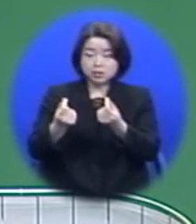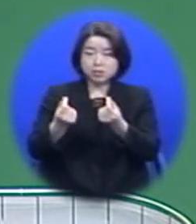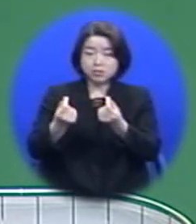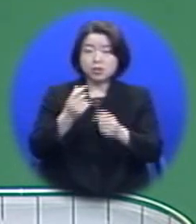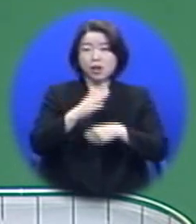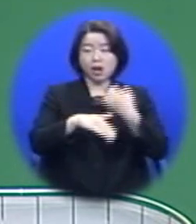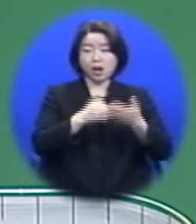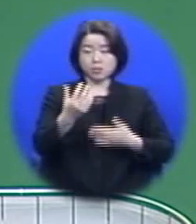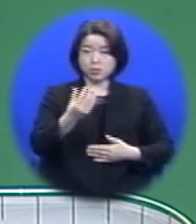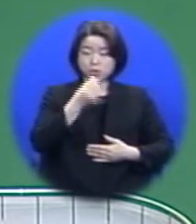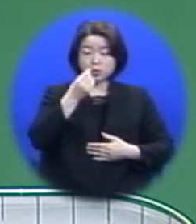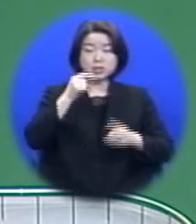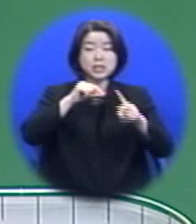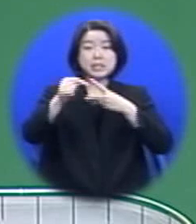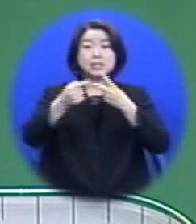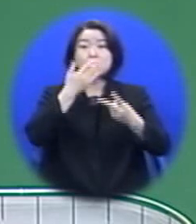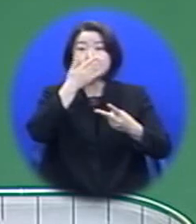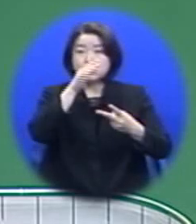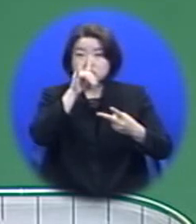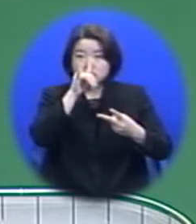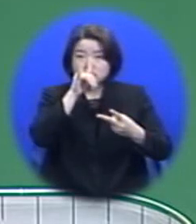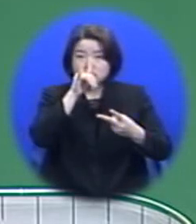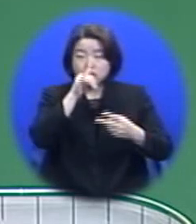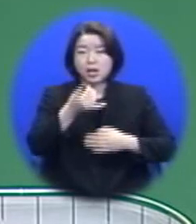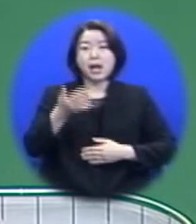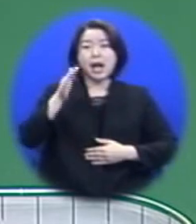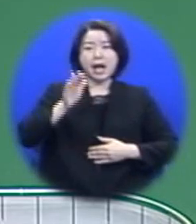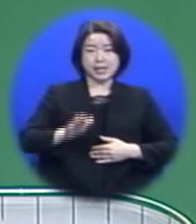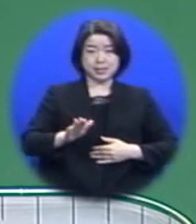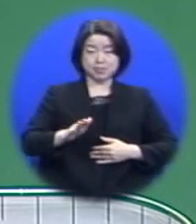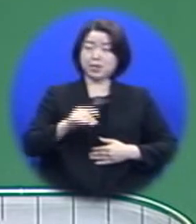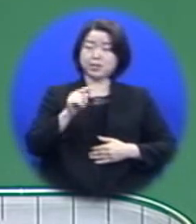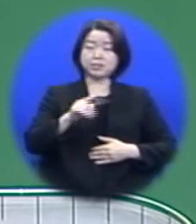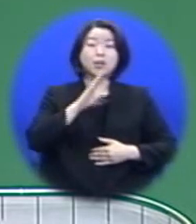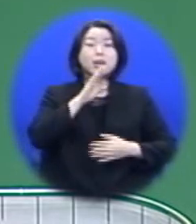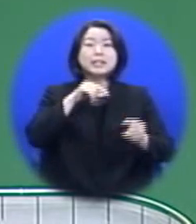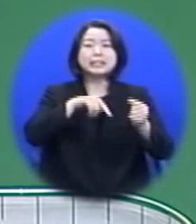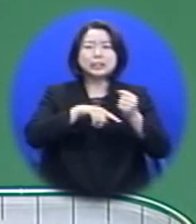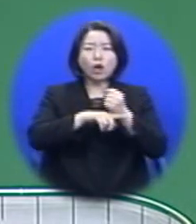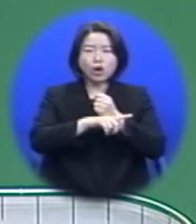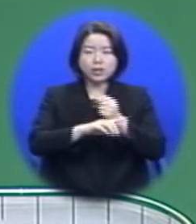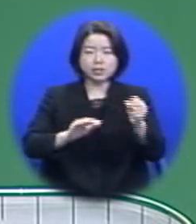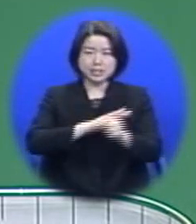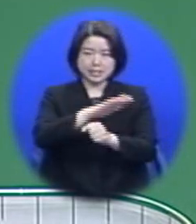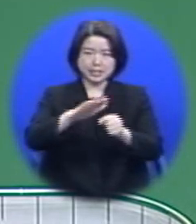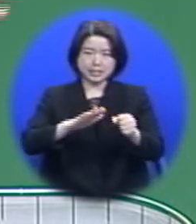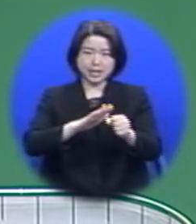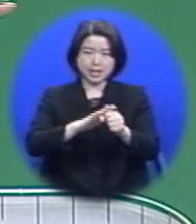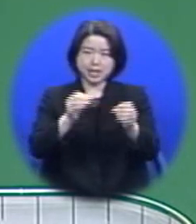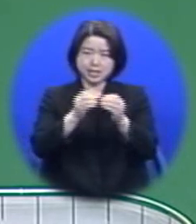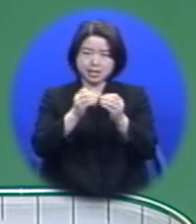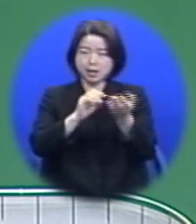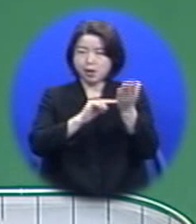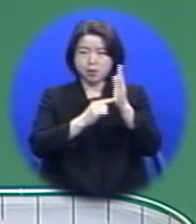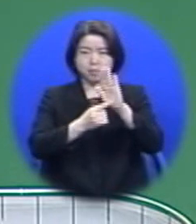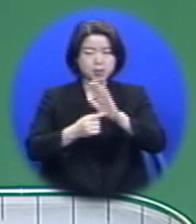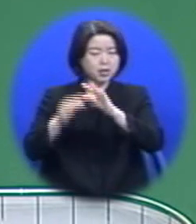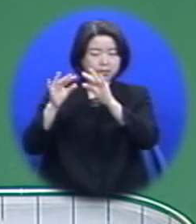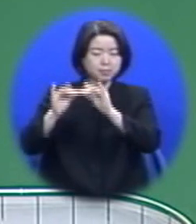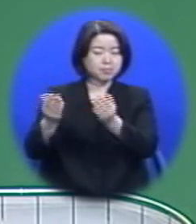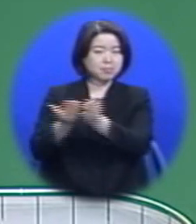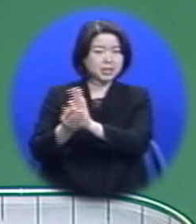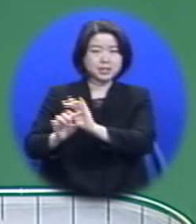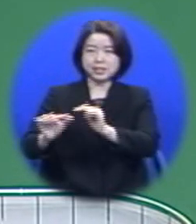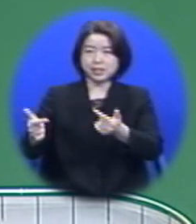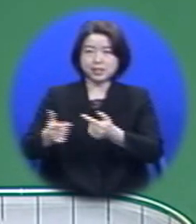거룩하심을 이해할 수도 있습니다 근데 그건 정의를 사랑한다는 표현에는 전혀 어울리지